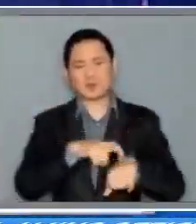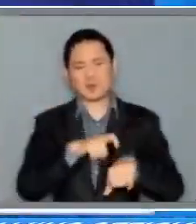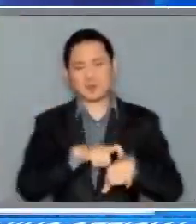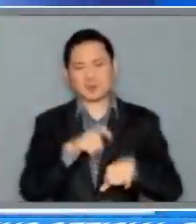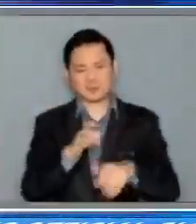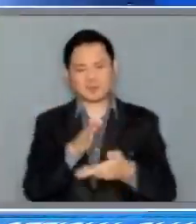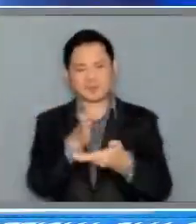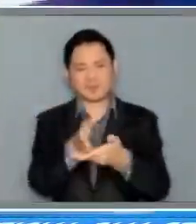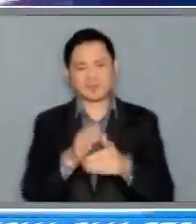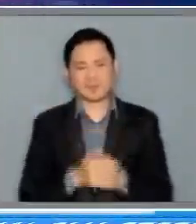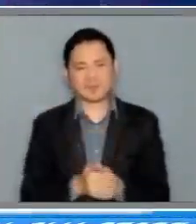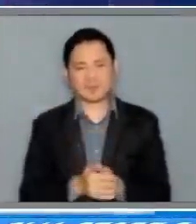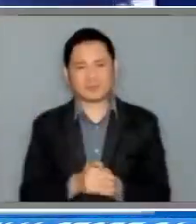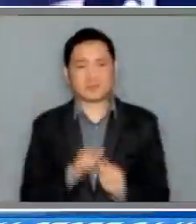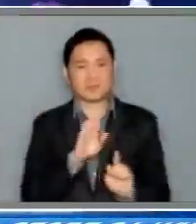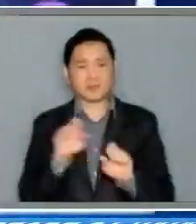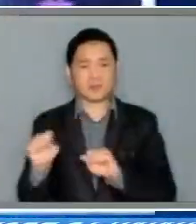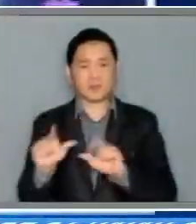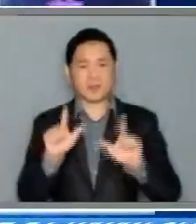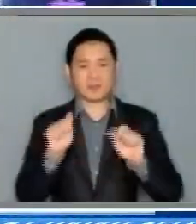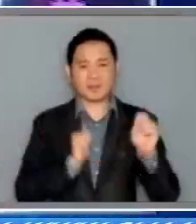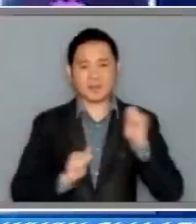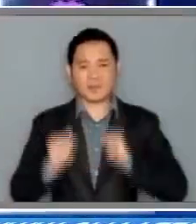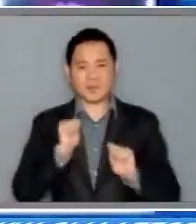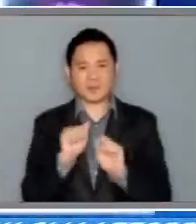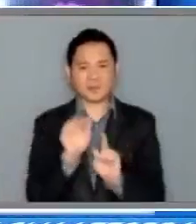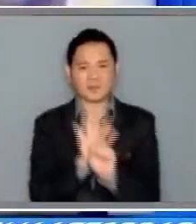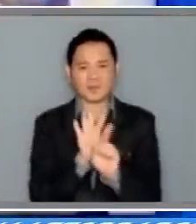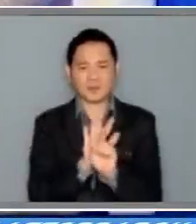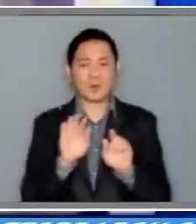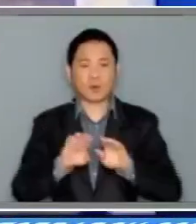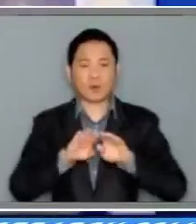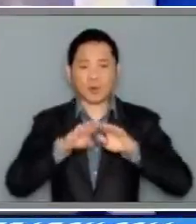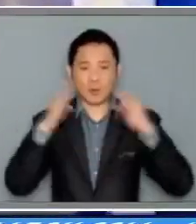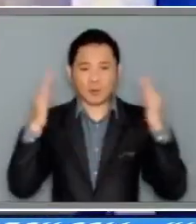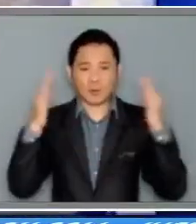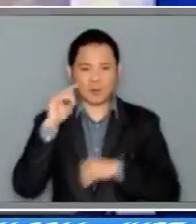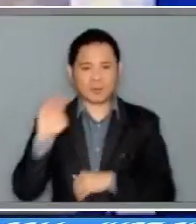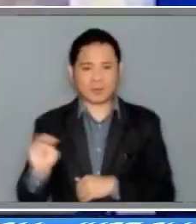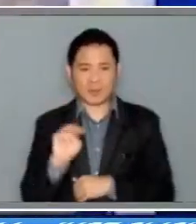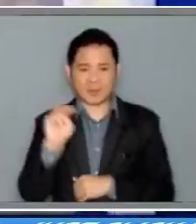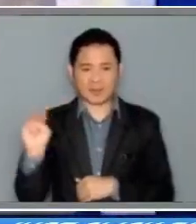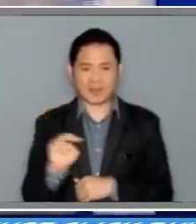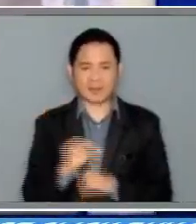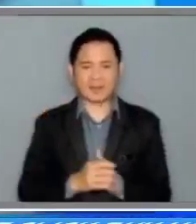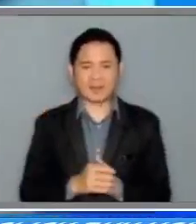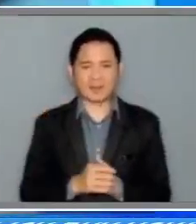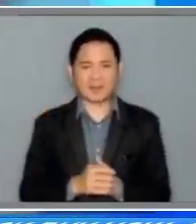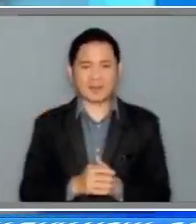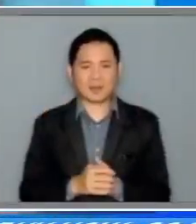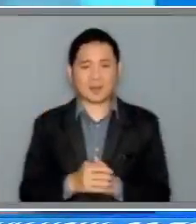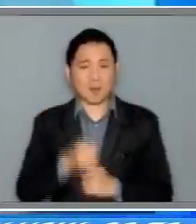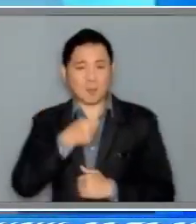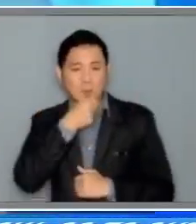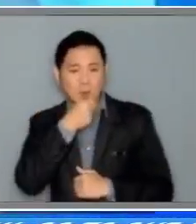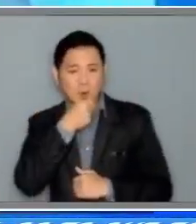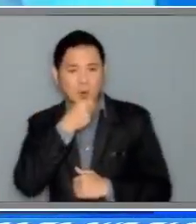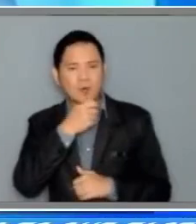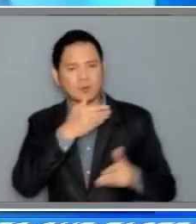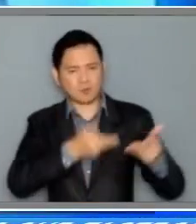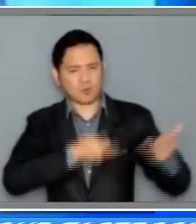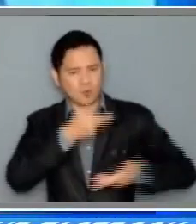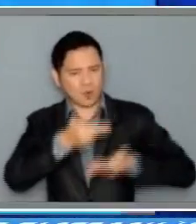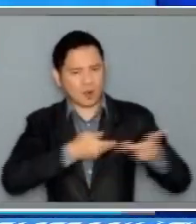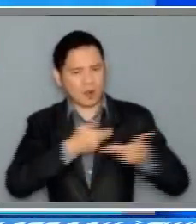Trending ang kanyang live performance sa opening number ng Monday episode. Mainit na welcome naman ang natanggap niya mula sa It's Showtime